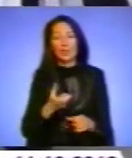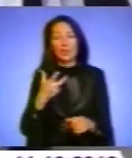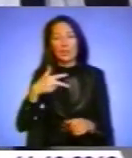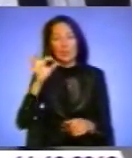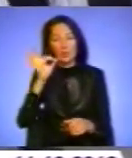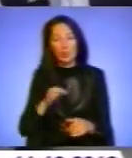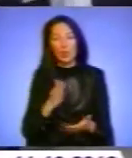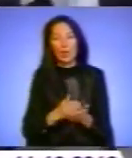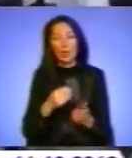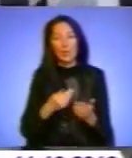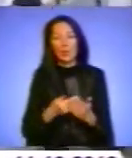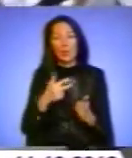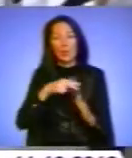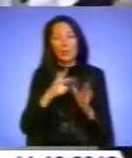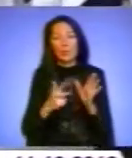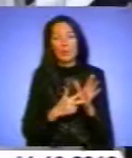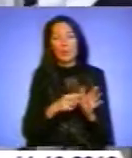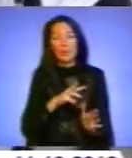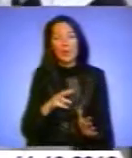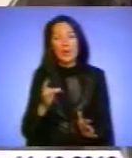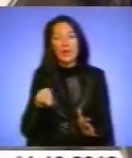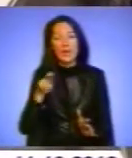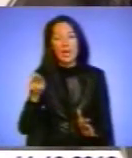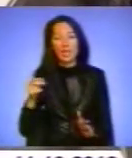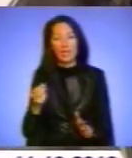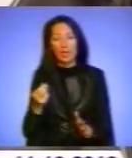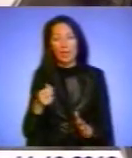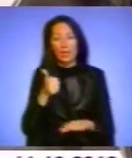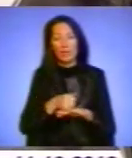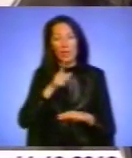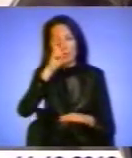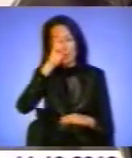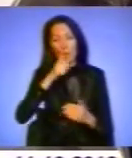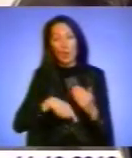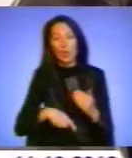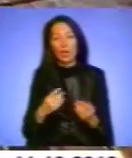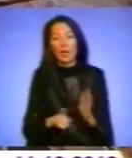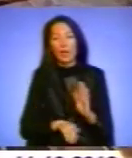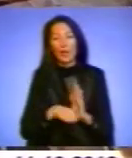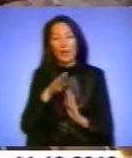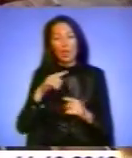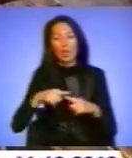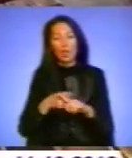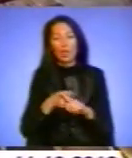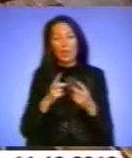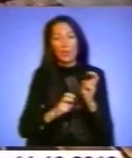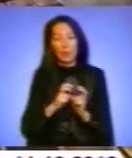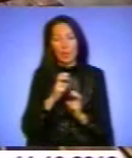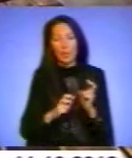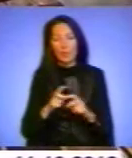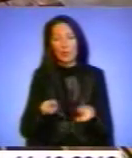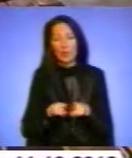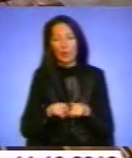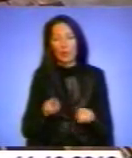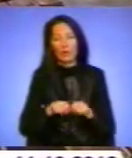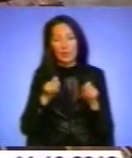близько 18 мільярдів гривень. Глава держави переконаний, високотехнологічні підприємства на зразок щойно відкритого хлібопекарського